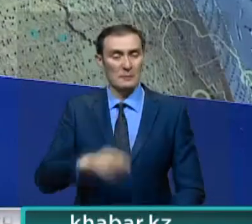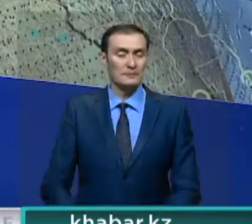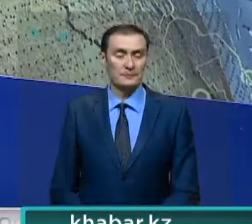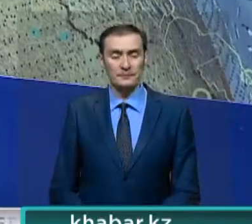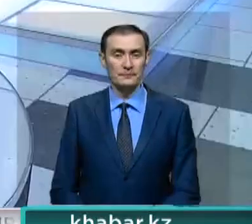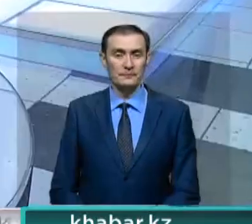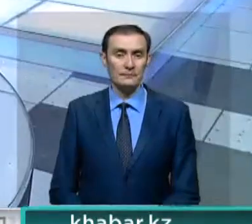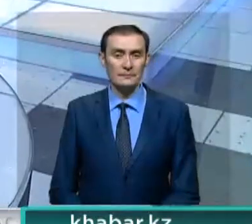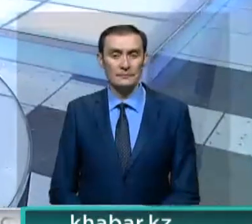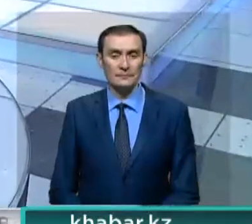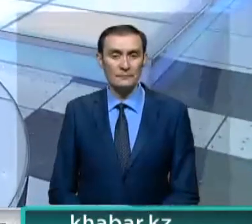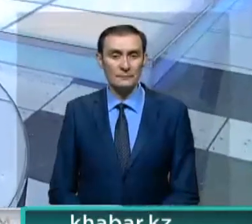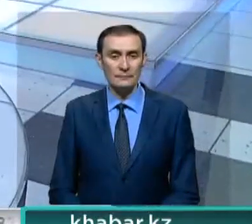странами.